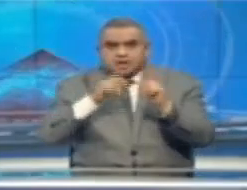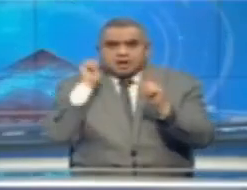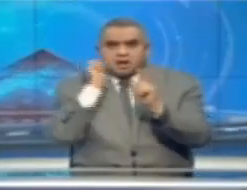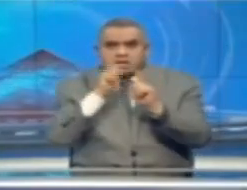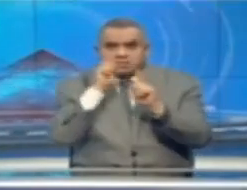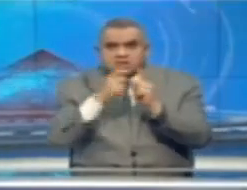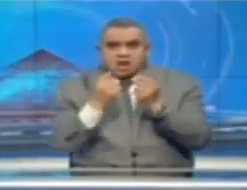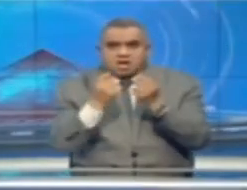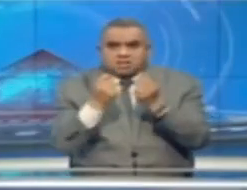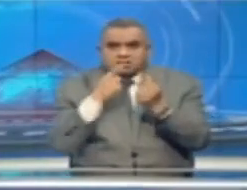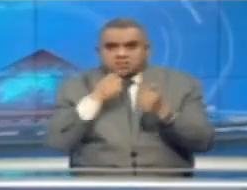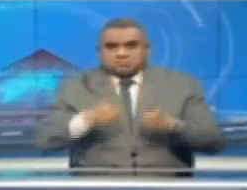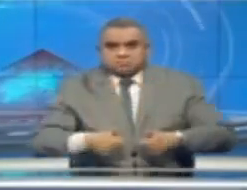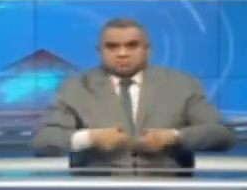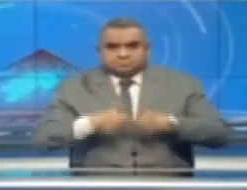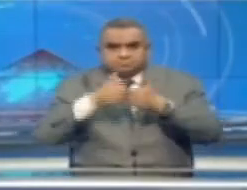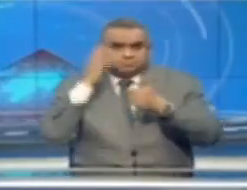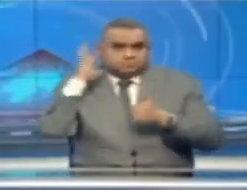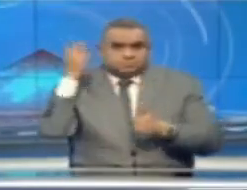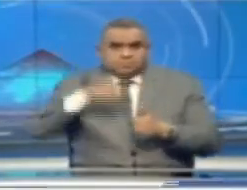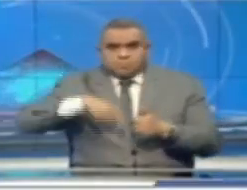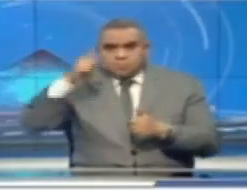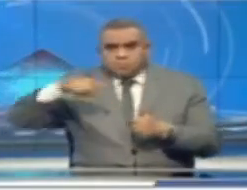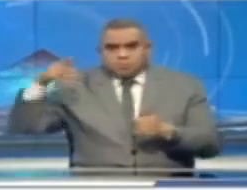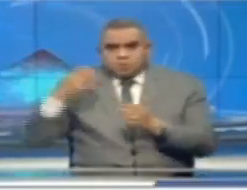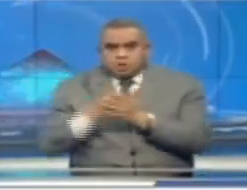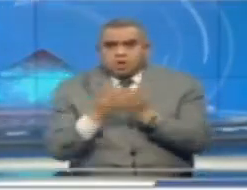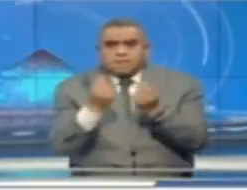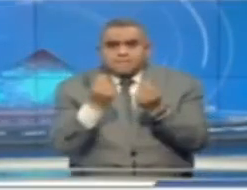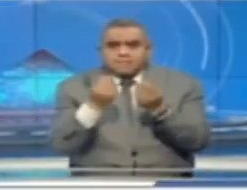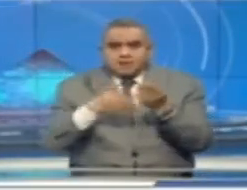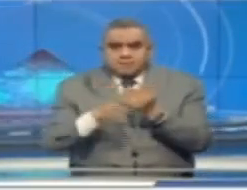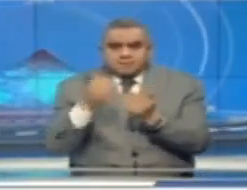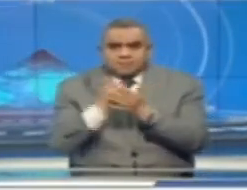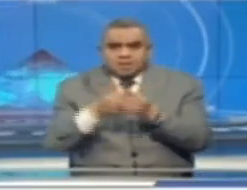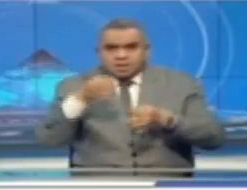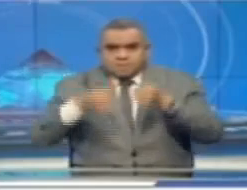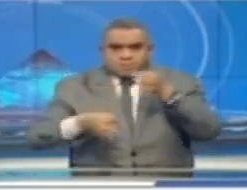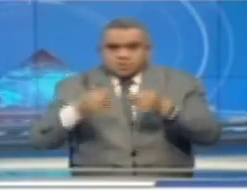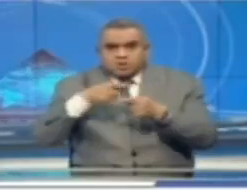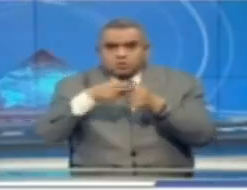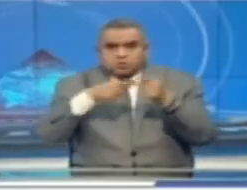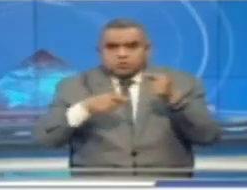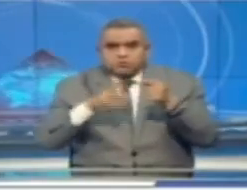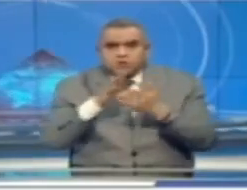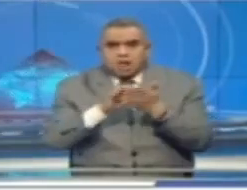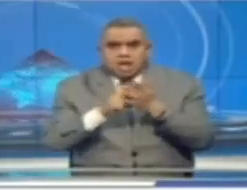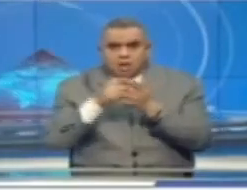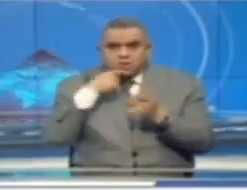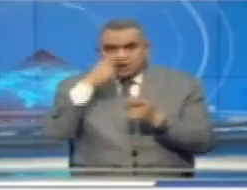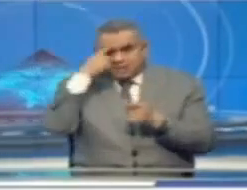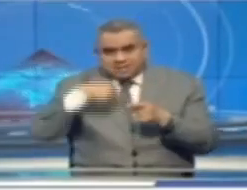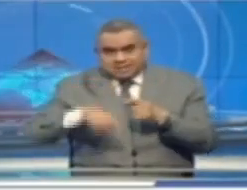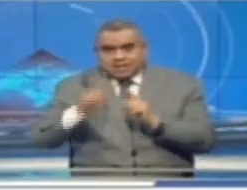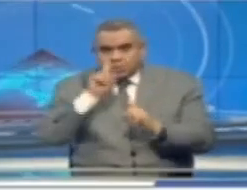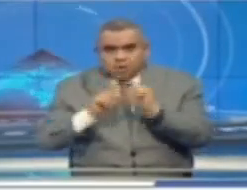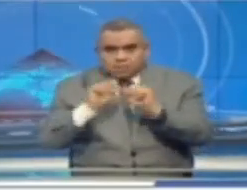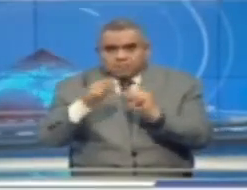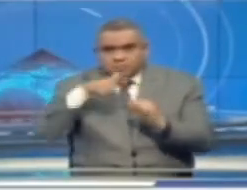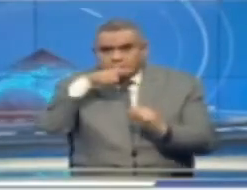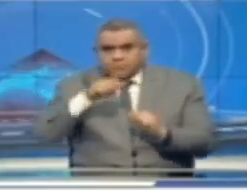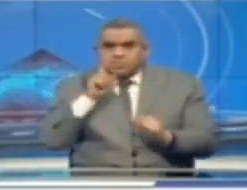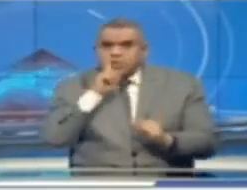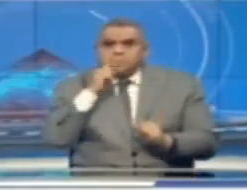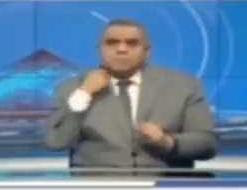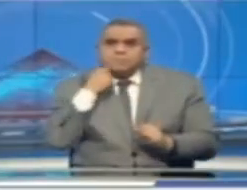الإصلاح الاقتصادي، وهو ما انعكس في مؤشرات الأداء المالي للموازنة خلال النصف الأول من العام المالي الحالي.